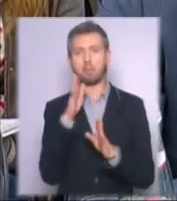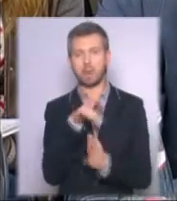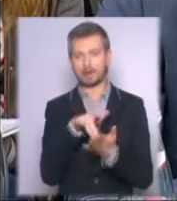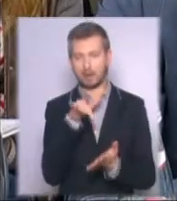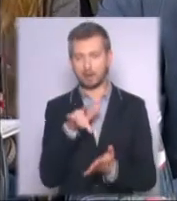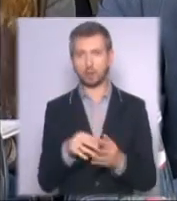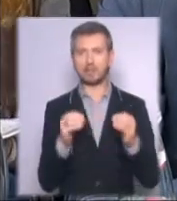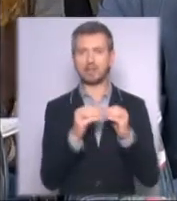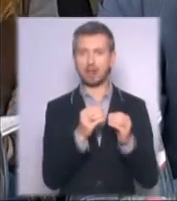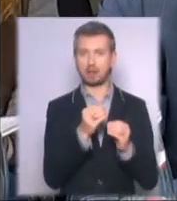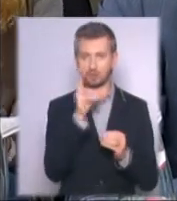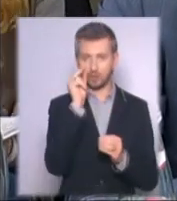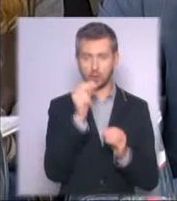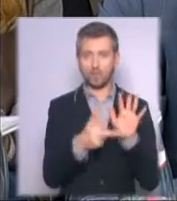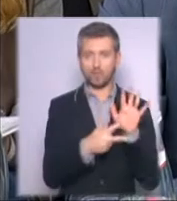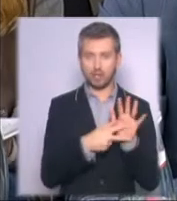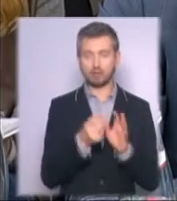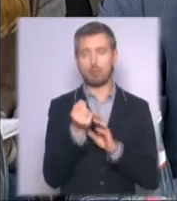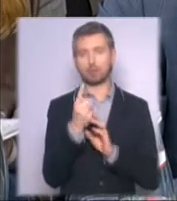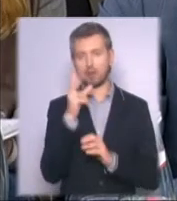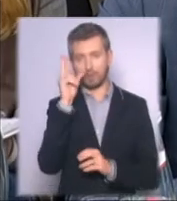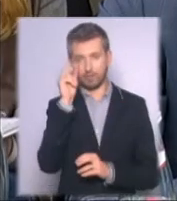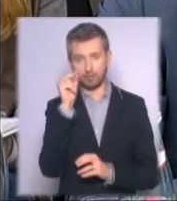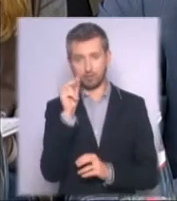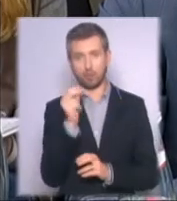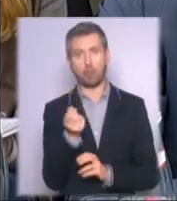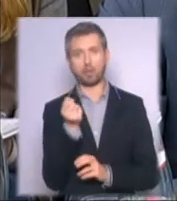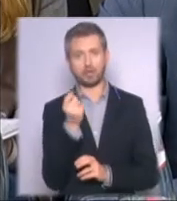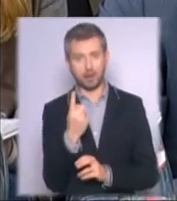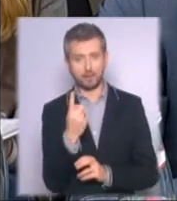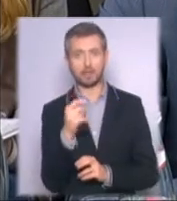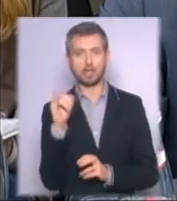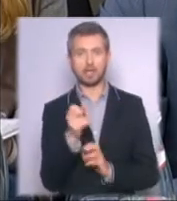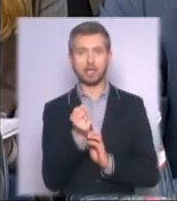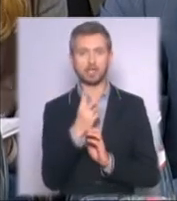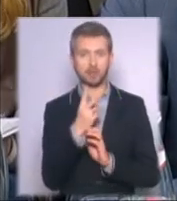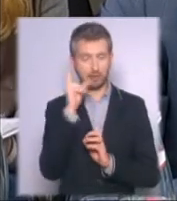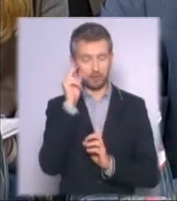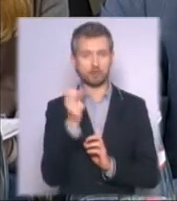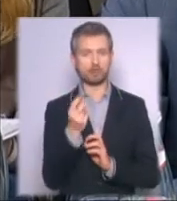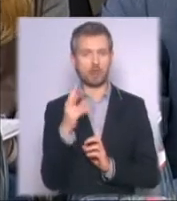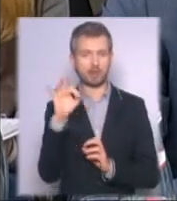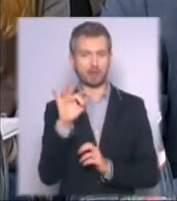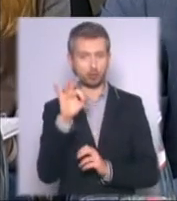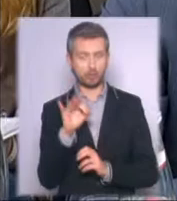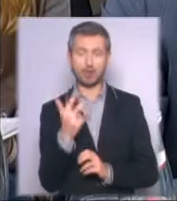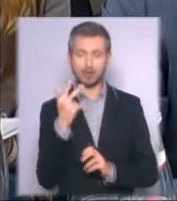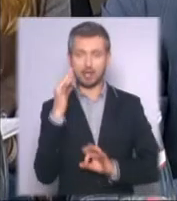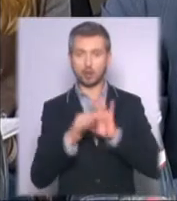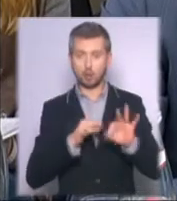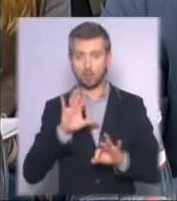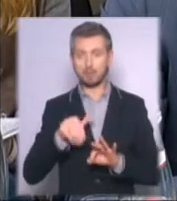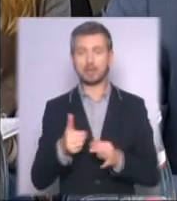10 квітня – 8, 11 квітня – 11 і 12 квітня – 12. От три доби, після